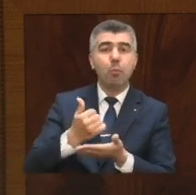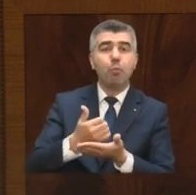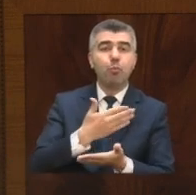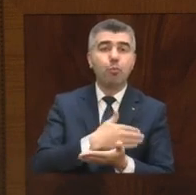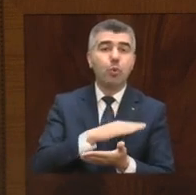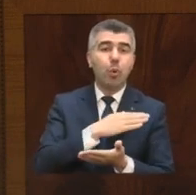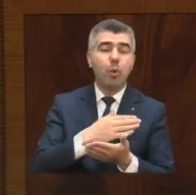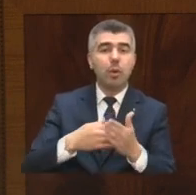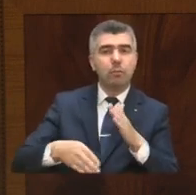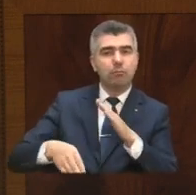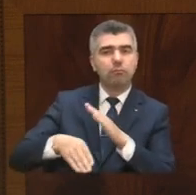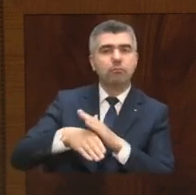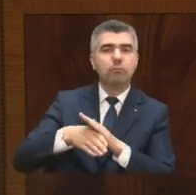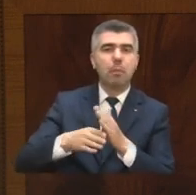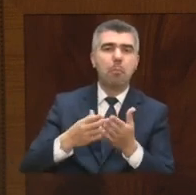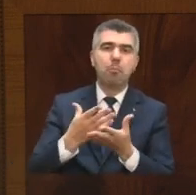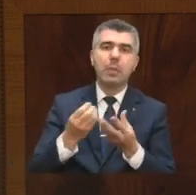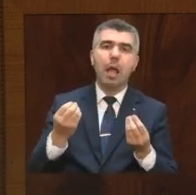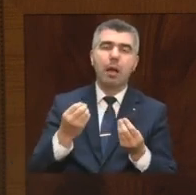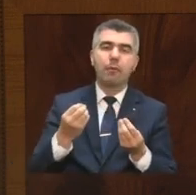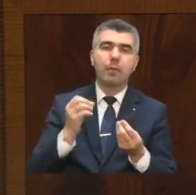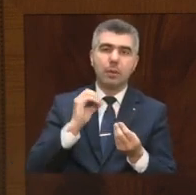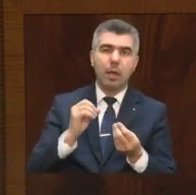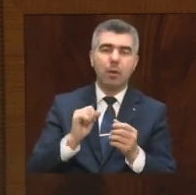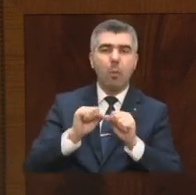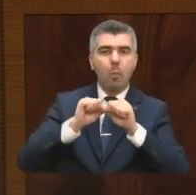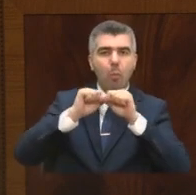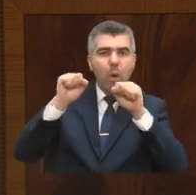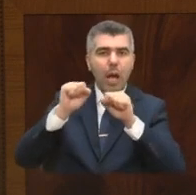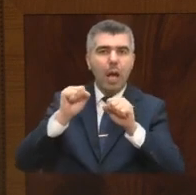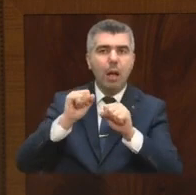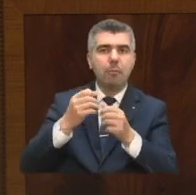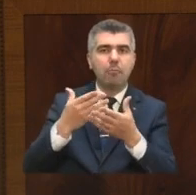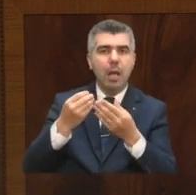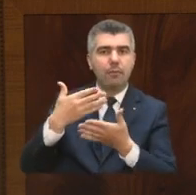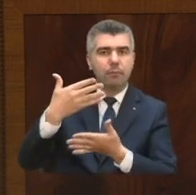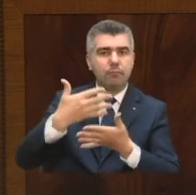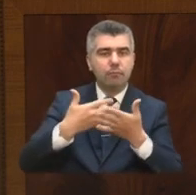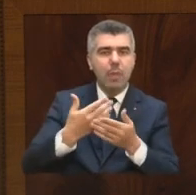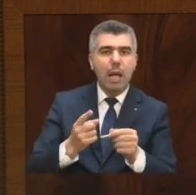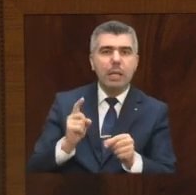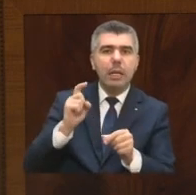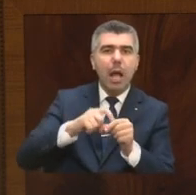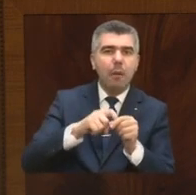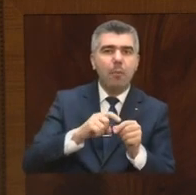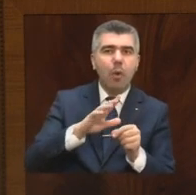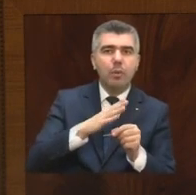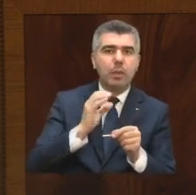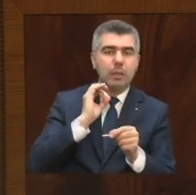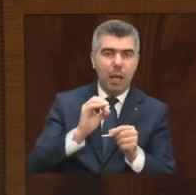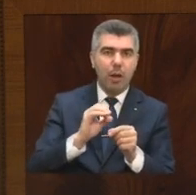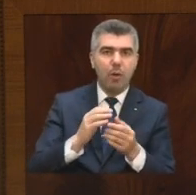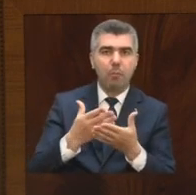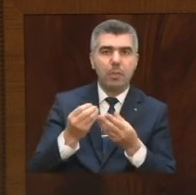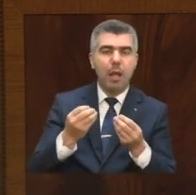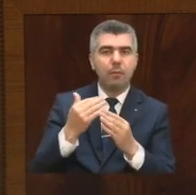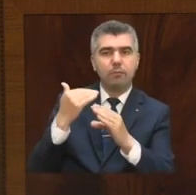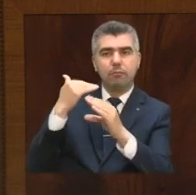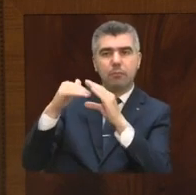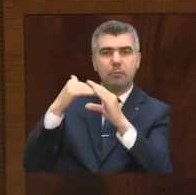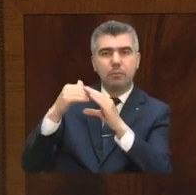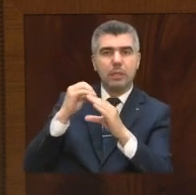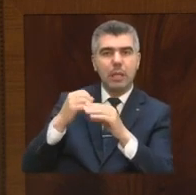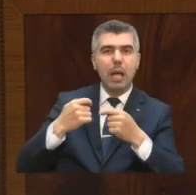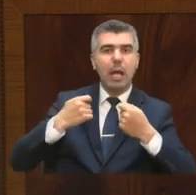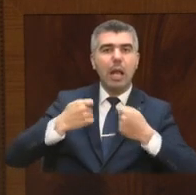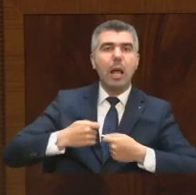ممارسه غير المشروع والاحتجاجات والبلاغات وبيانات النقابات وشبكات الشعب والرسائل التي توصلتم بها